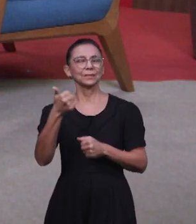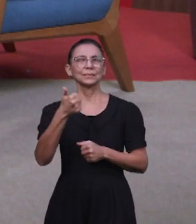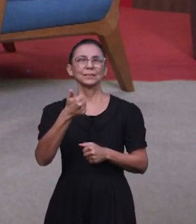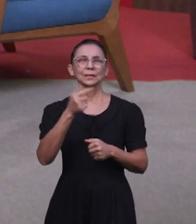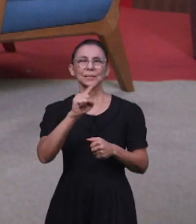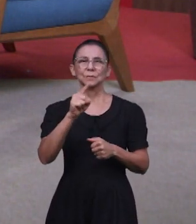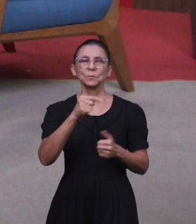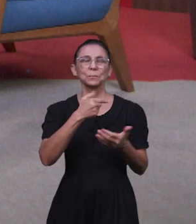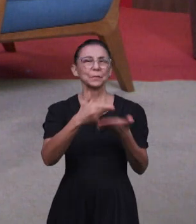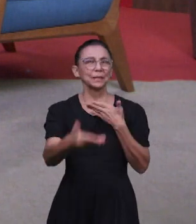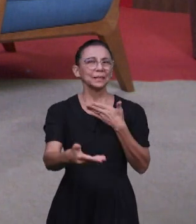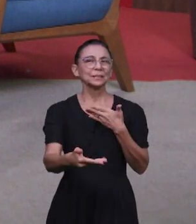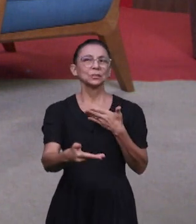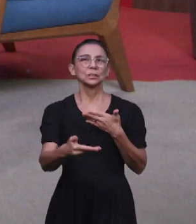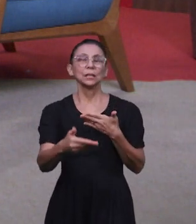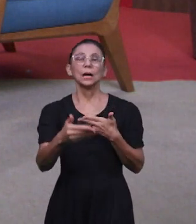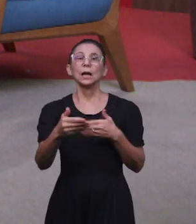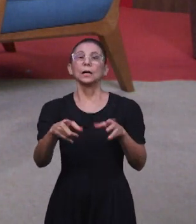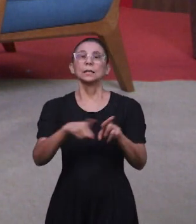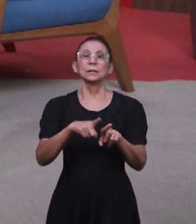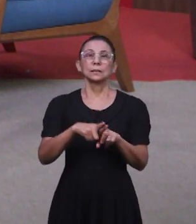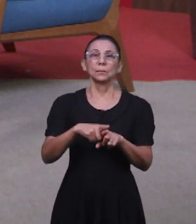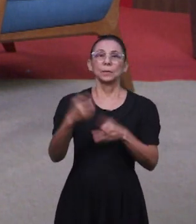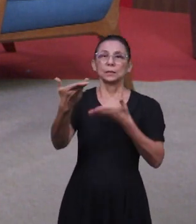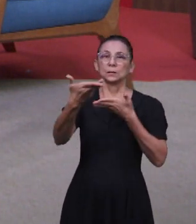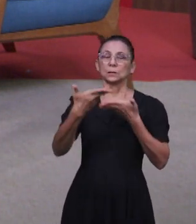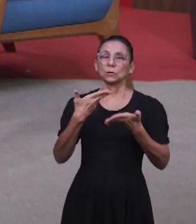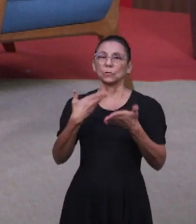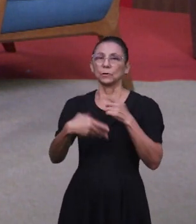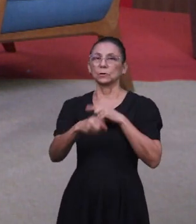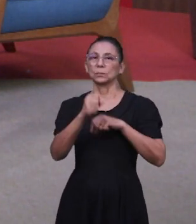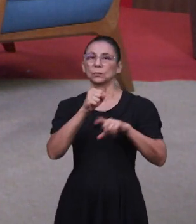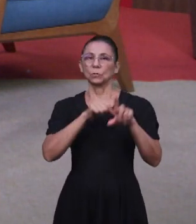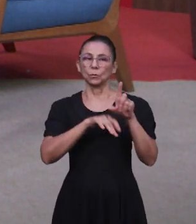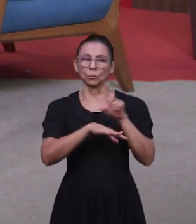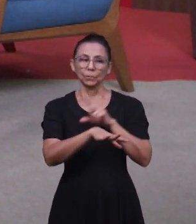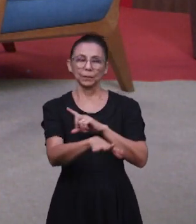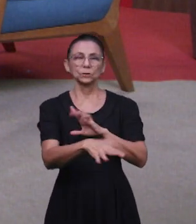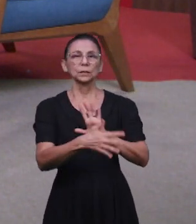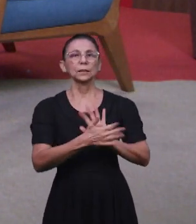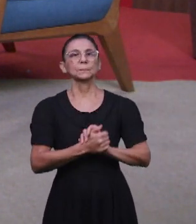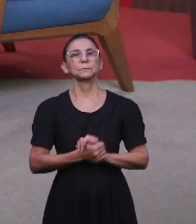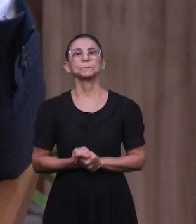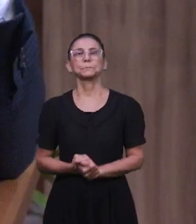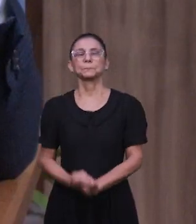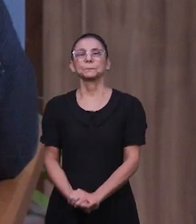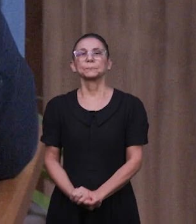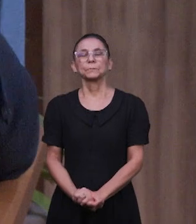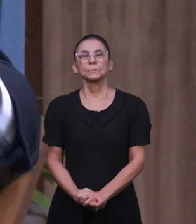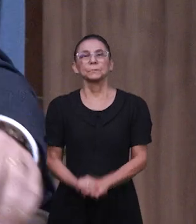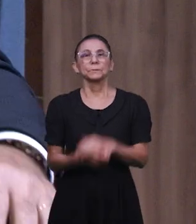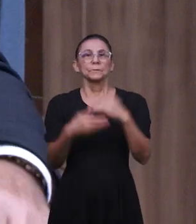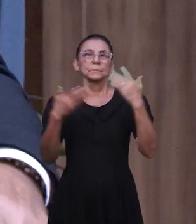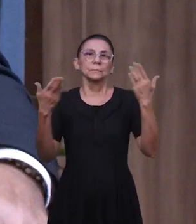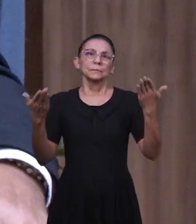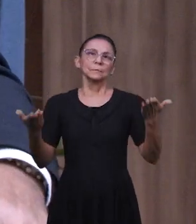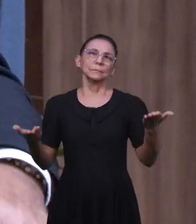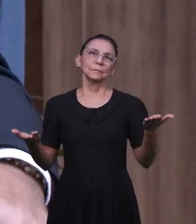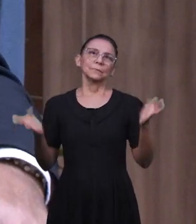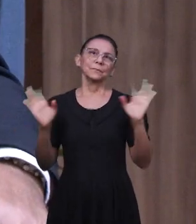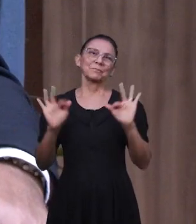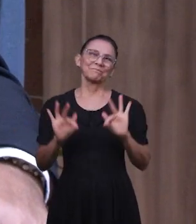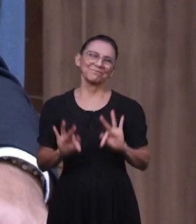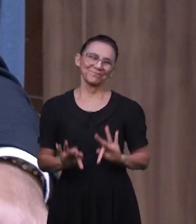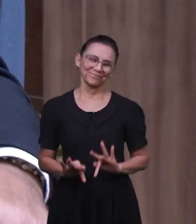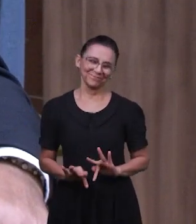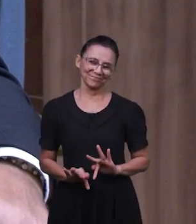assister et aussi à retransmettre cette invitation à d'autres personnes pour participer de notre EBD. Et ainsi, nous sommes arrivés à la